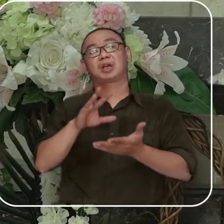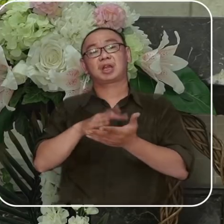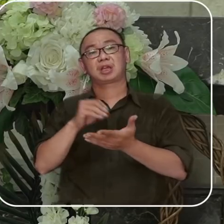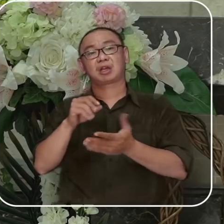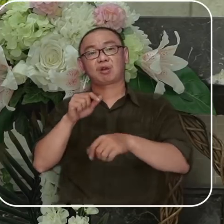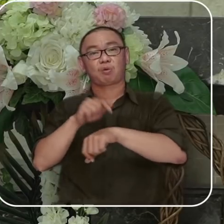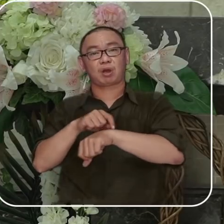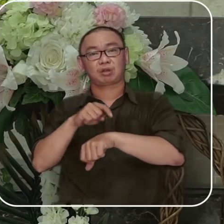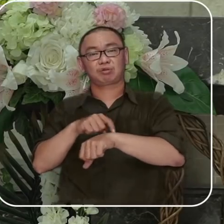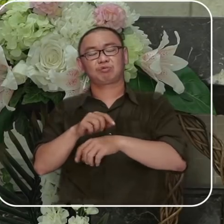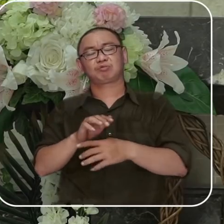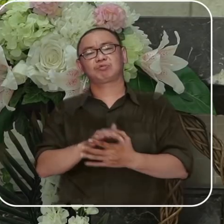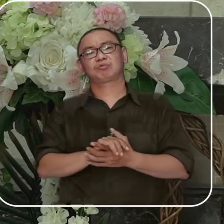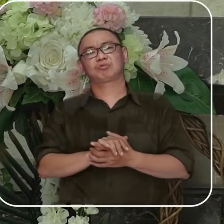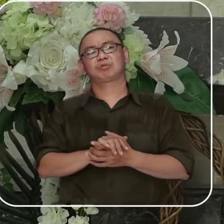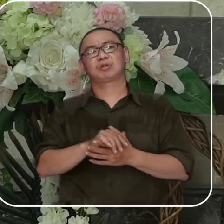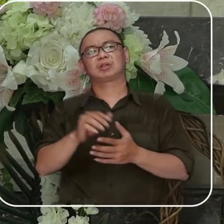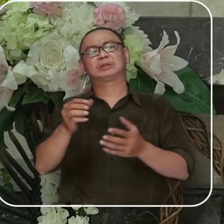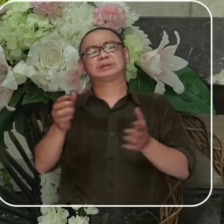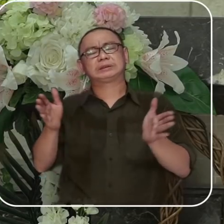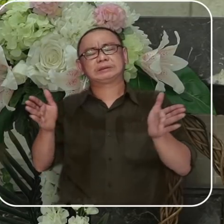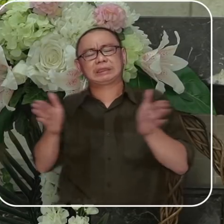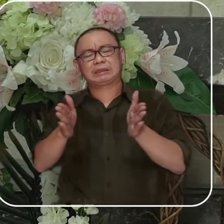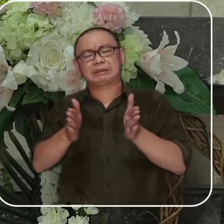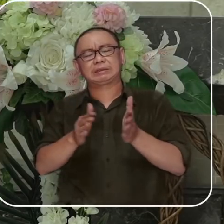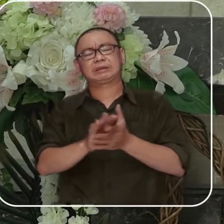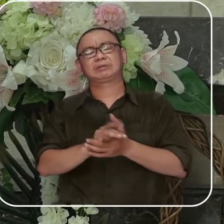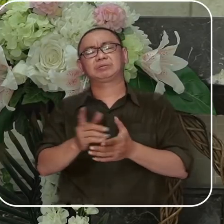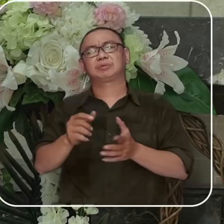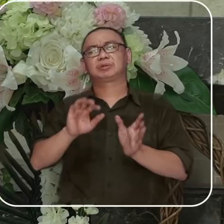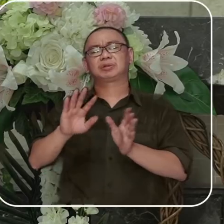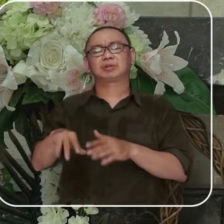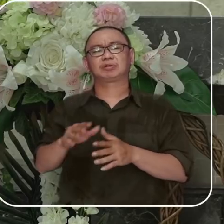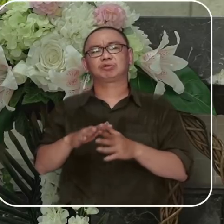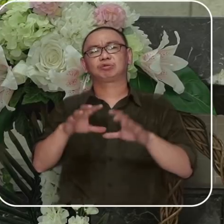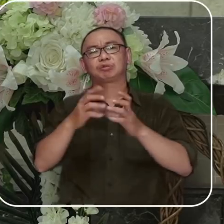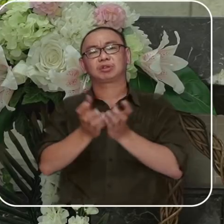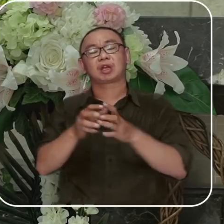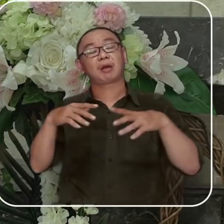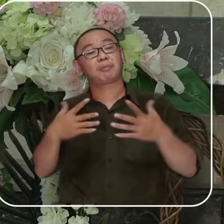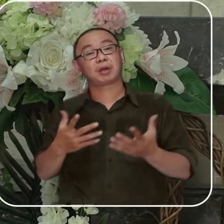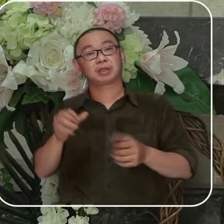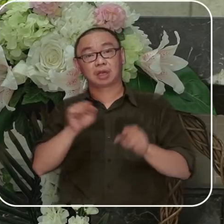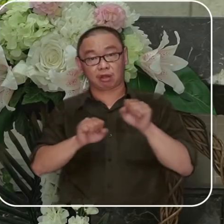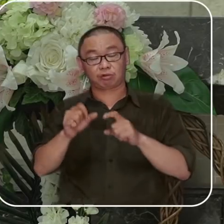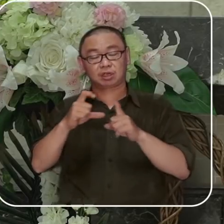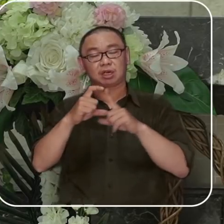tengah-tengah waktu yang singkat, yang akan meninggalkan dunia ini, apa yang dilakukan